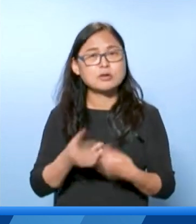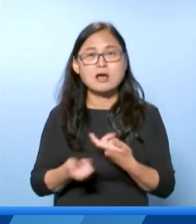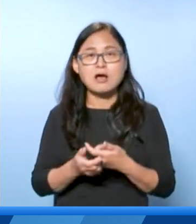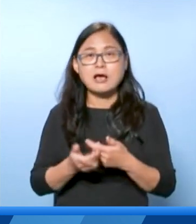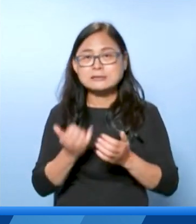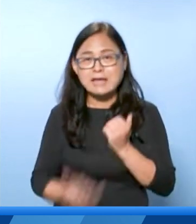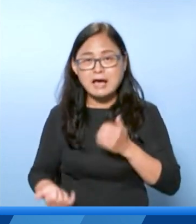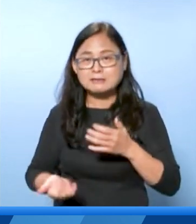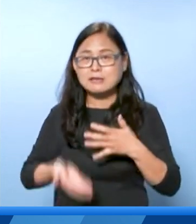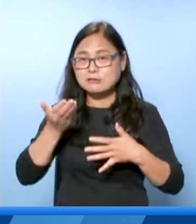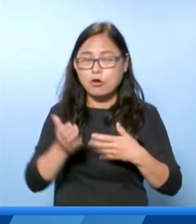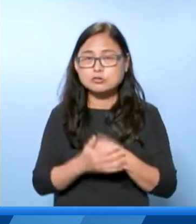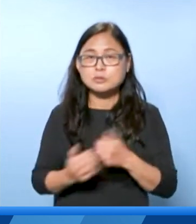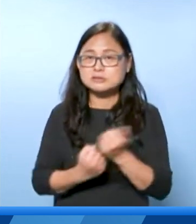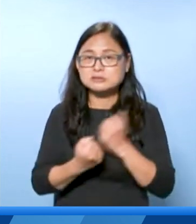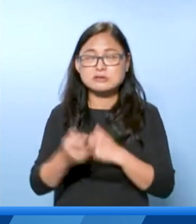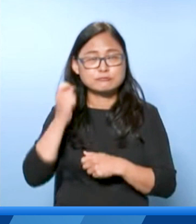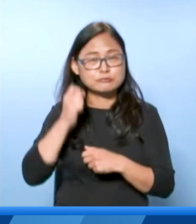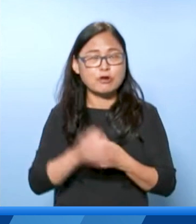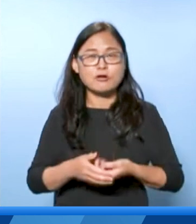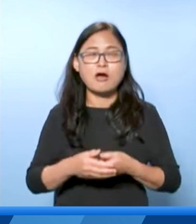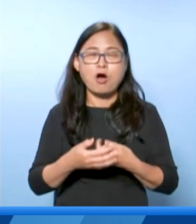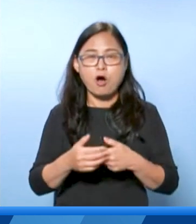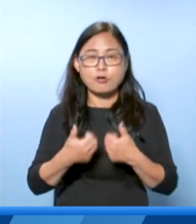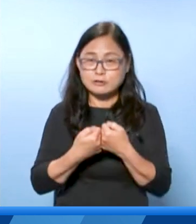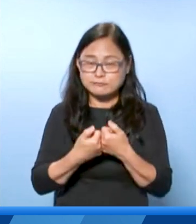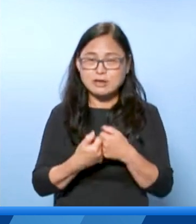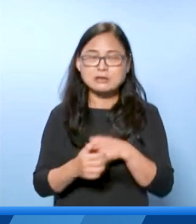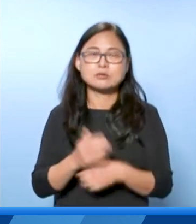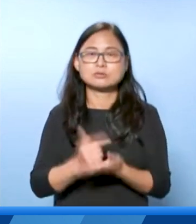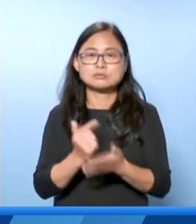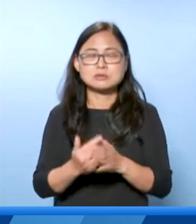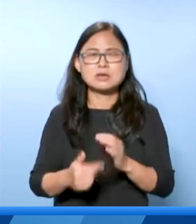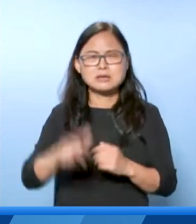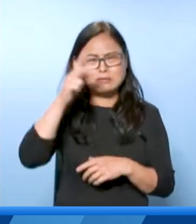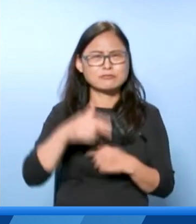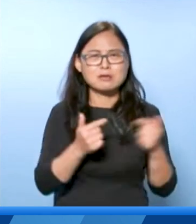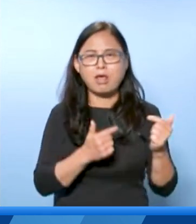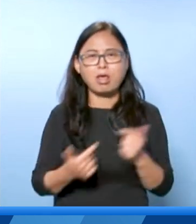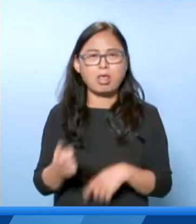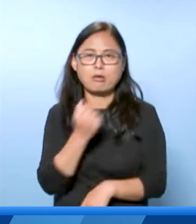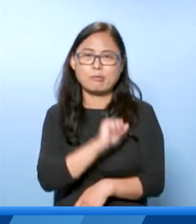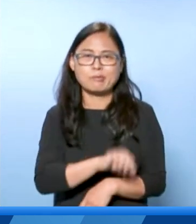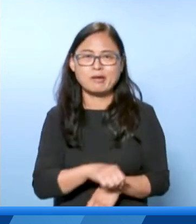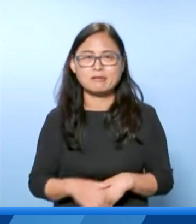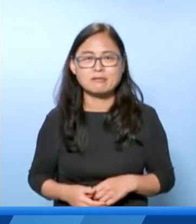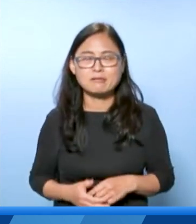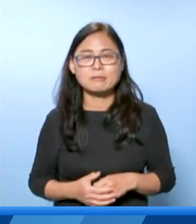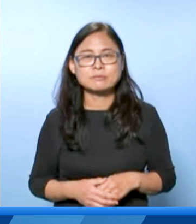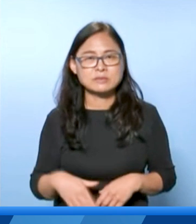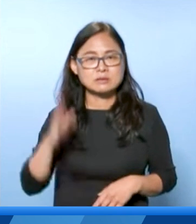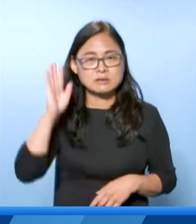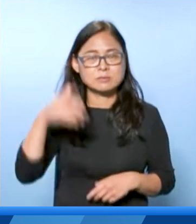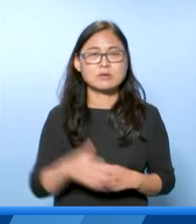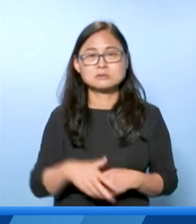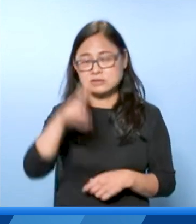支持婦女建立家庭其實都是很重要，但是政府一直都沒有正視的。我們也希望政府